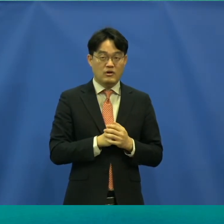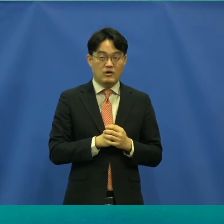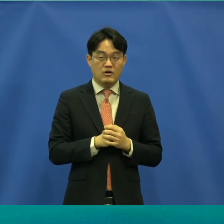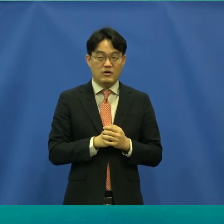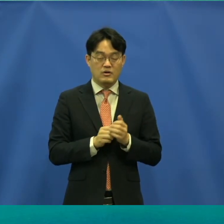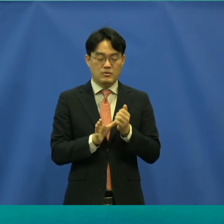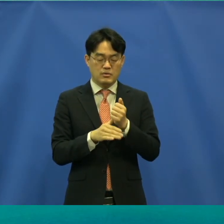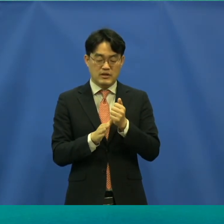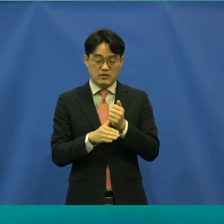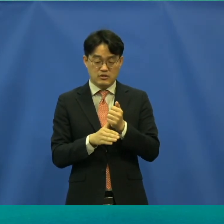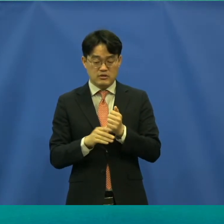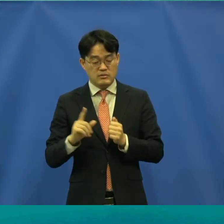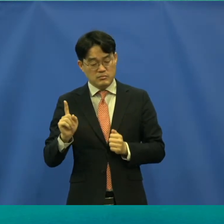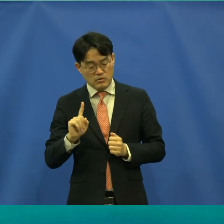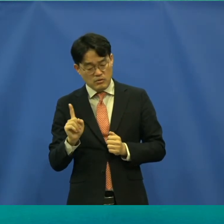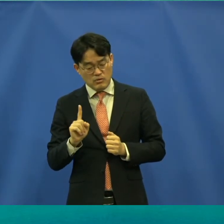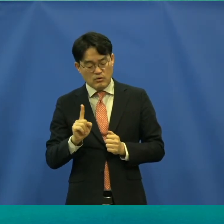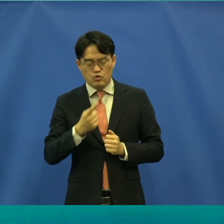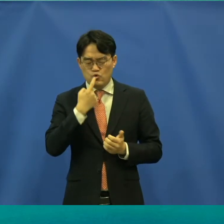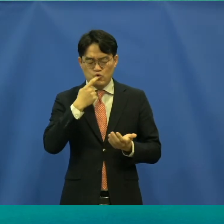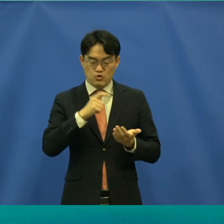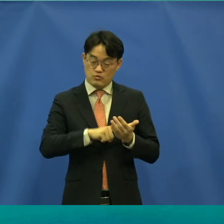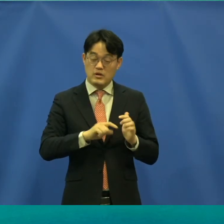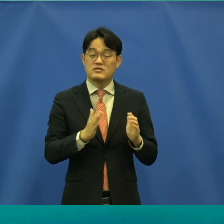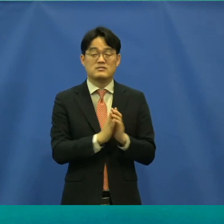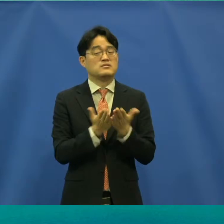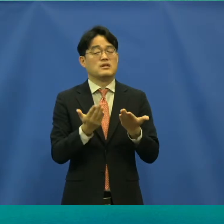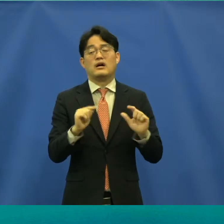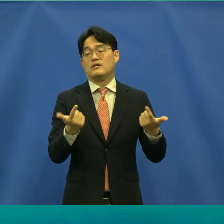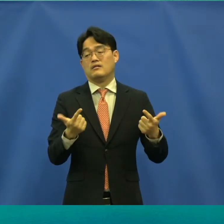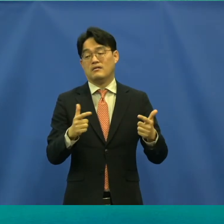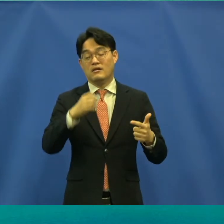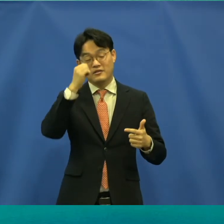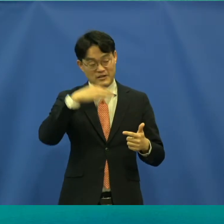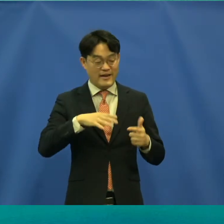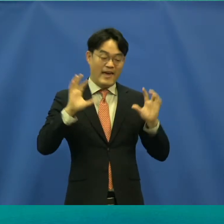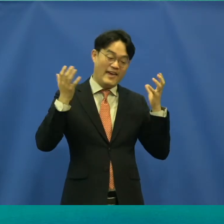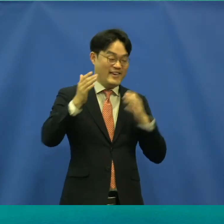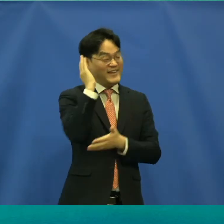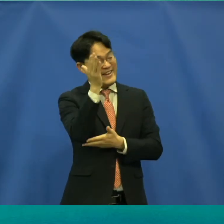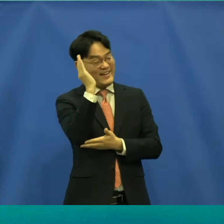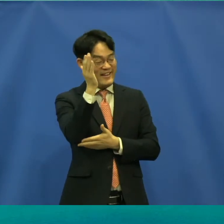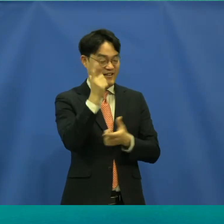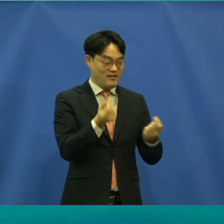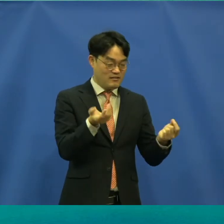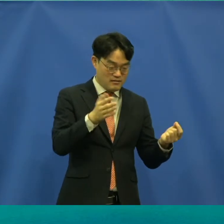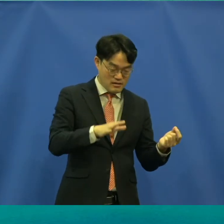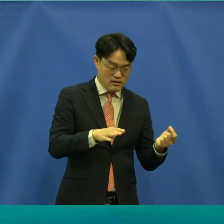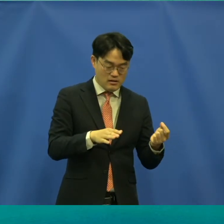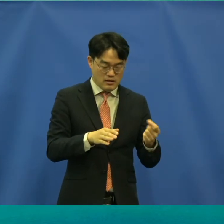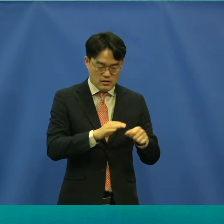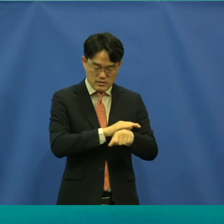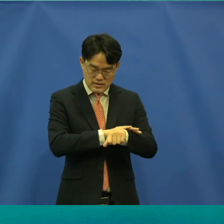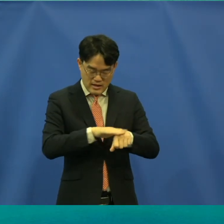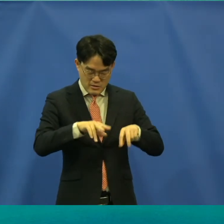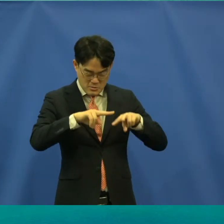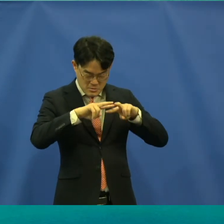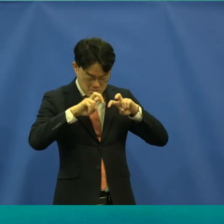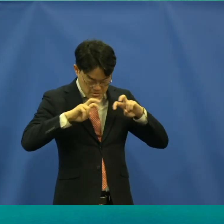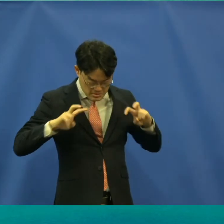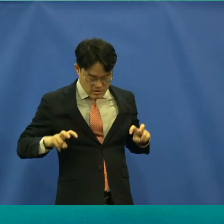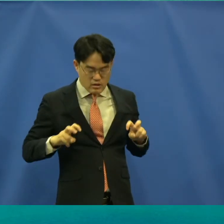요나서는 만만하게 볼 쉬운 책은 아닙니다. 자칫하면 이제 핵심을 비껴나서 주변만 다루다 끝날 수도 있습니다.